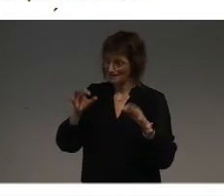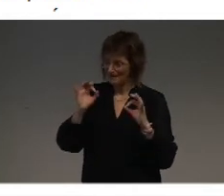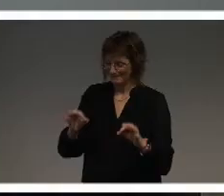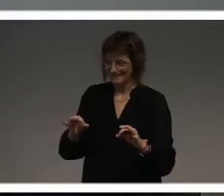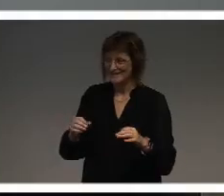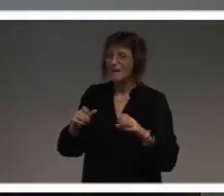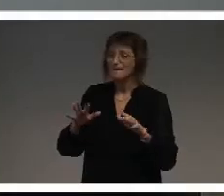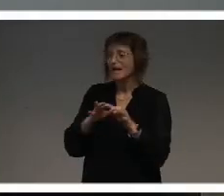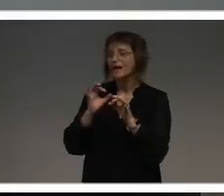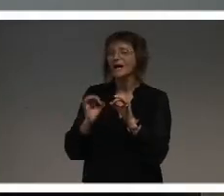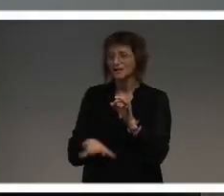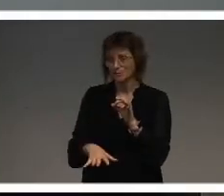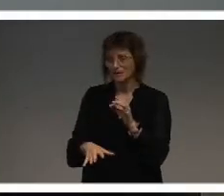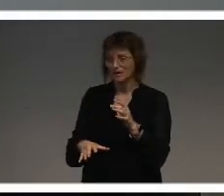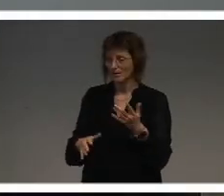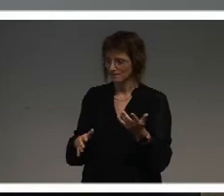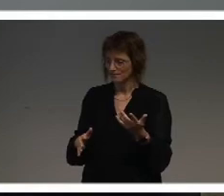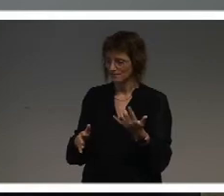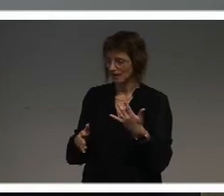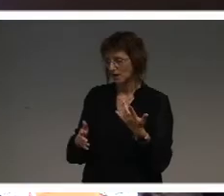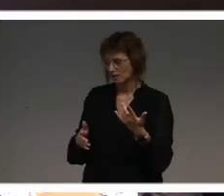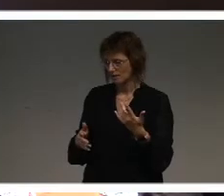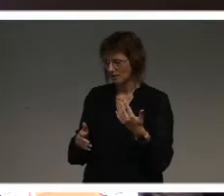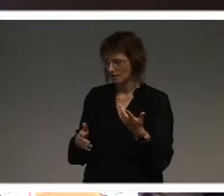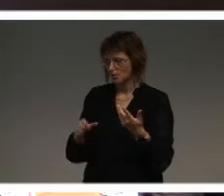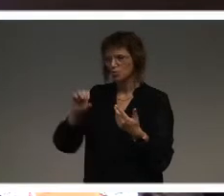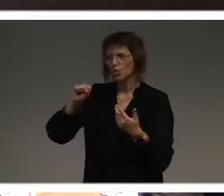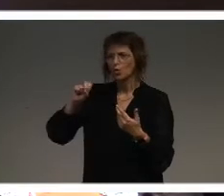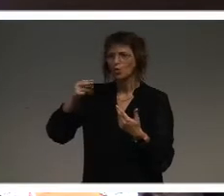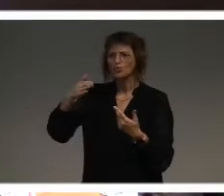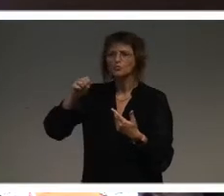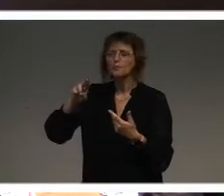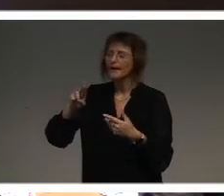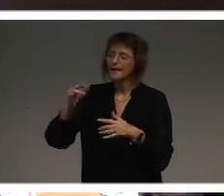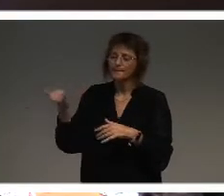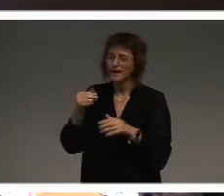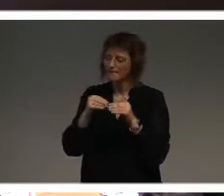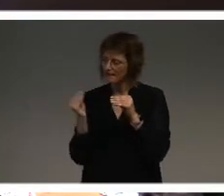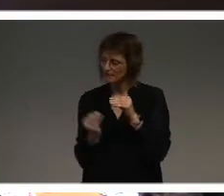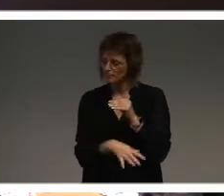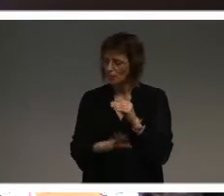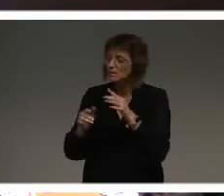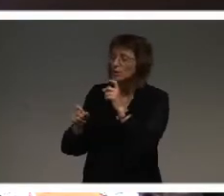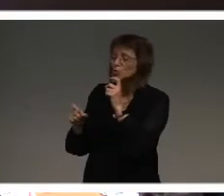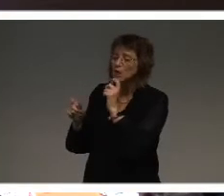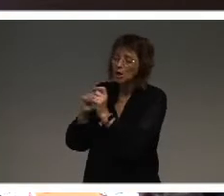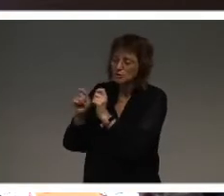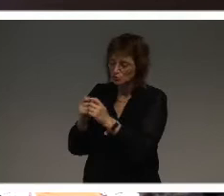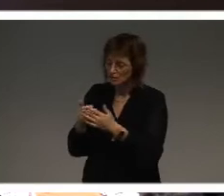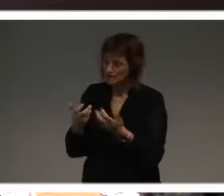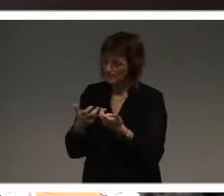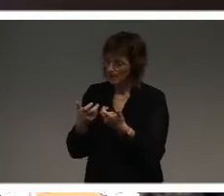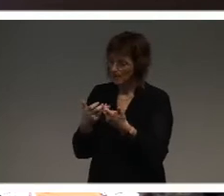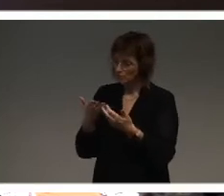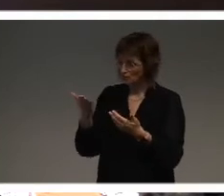dégager, alors je ne reviens pas sur SUMER, mais peut-être on pourra y revenir dans la discussion si vous souhaitez. Ça nous a